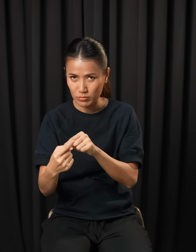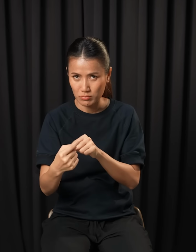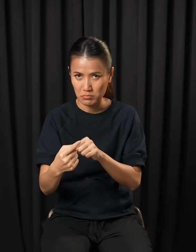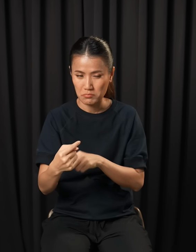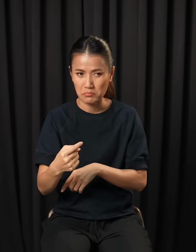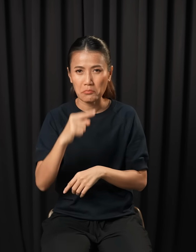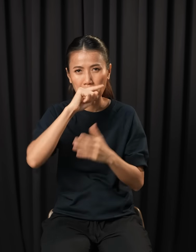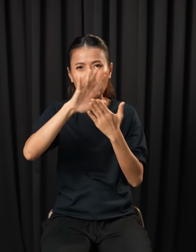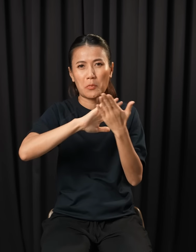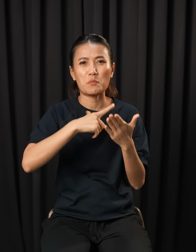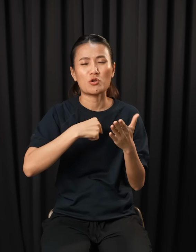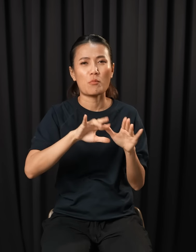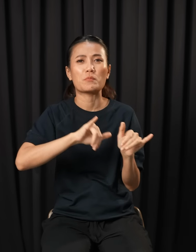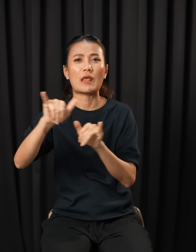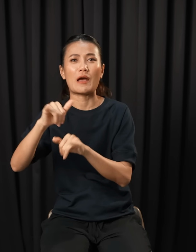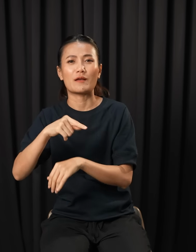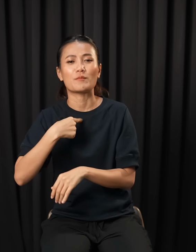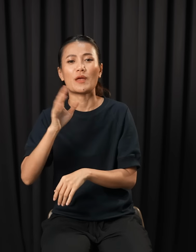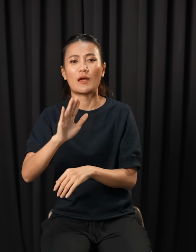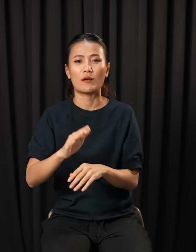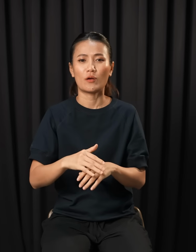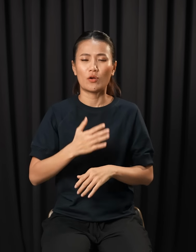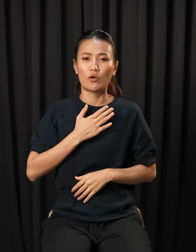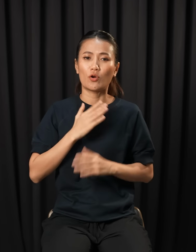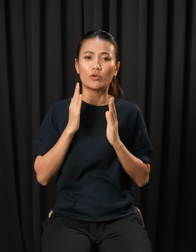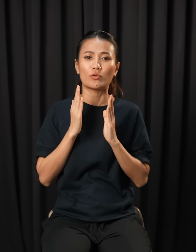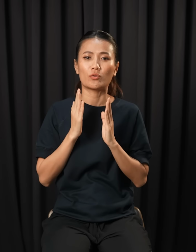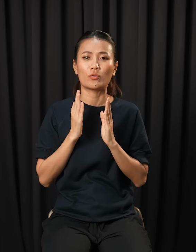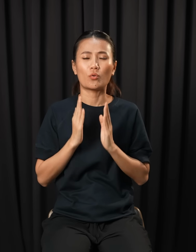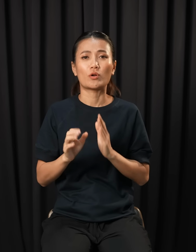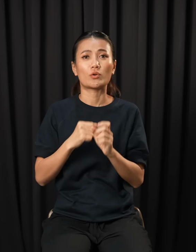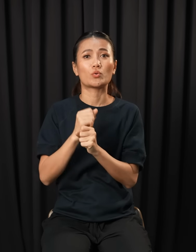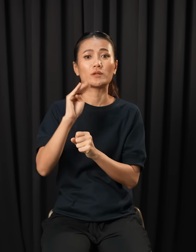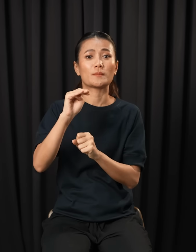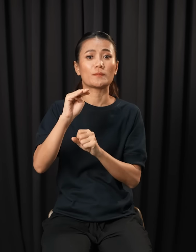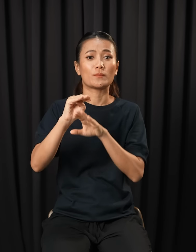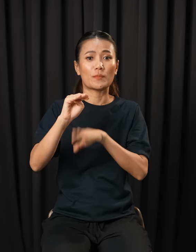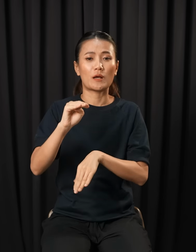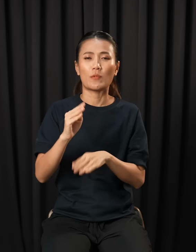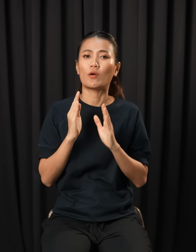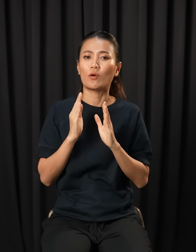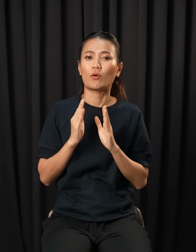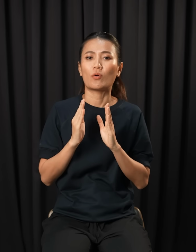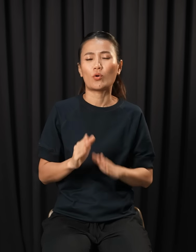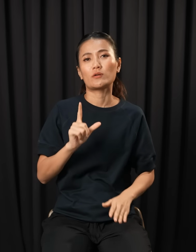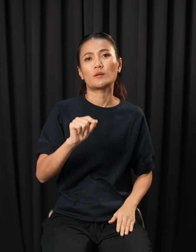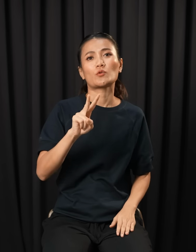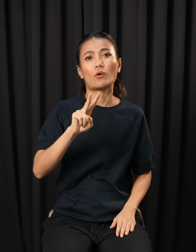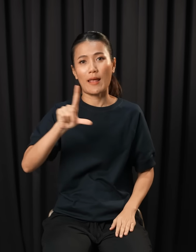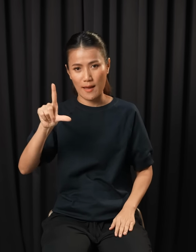จุดยืนทางการเมืองให้ตอบโจทย์เขาให้เขารู้สึกไม่อยากย้ายประเทศซึ่งจริงๆเอามาถึงน้อยกว่าผมนะถึง40เนี่ย